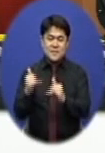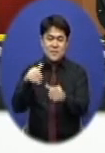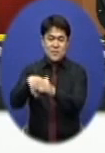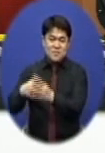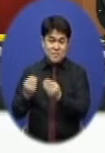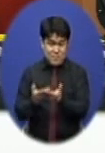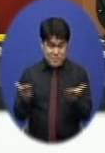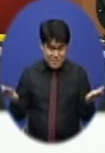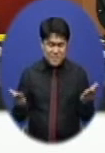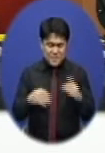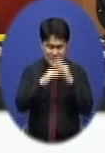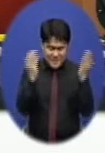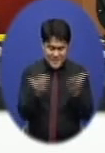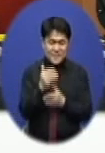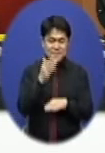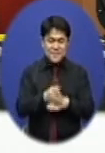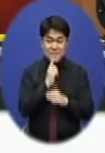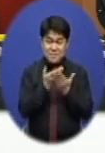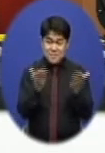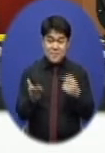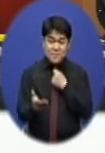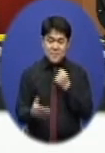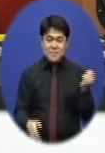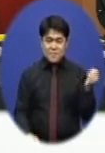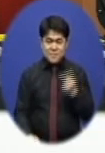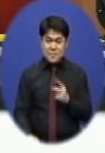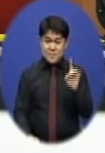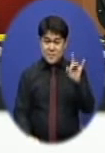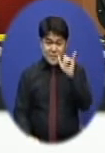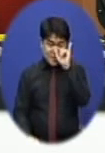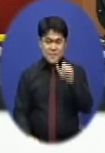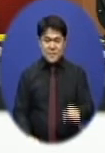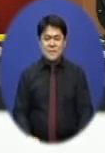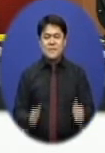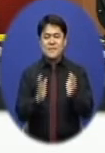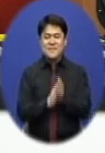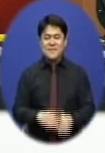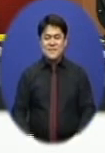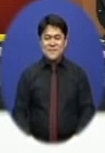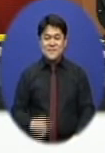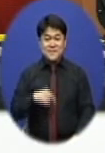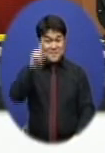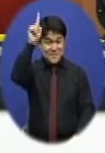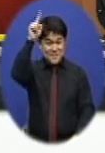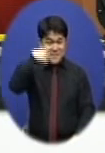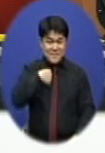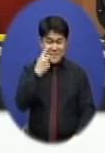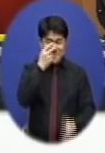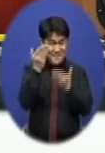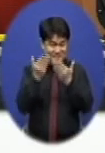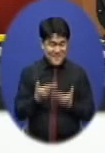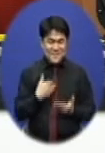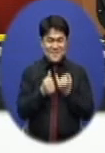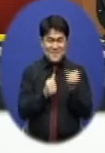해주셨기 때문에 모든 분들에게 감사드리고요. 네. 그 우리 또 한 분. 또 한 분 계시죠. 아, 우리 저 하늘에서 지금 저를 내려다보고 있는